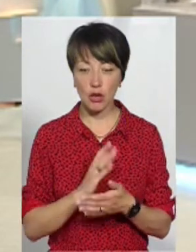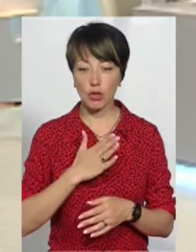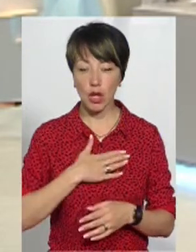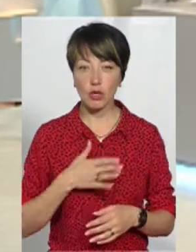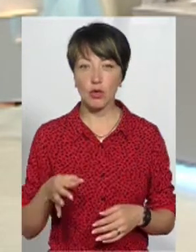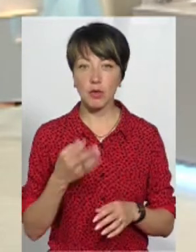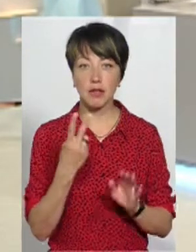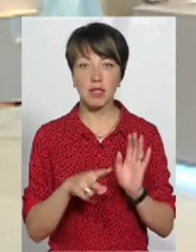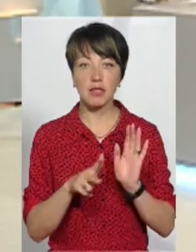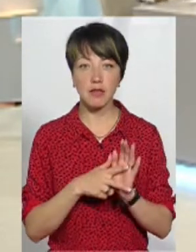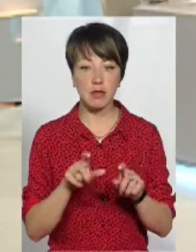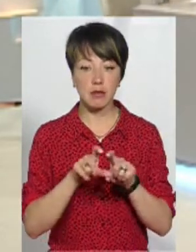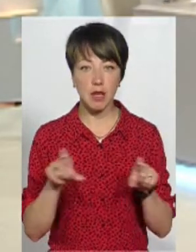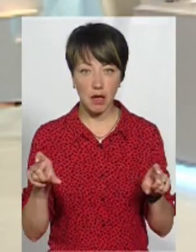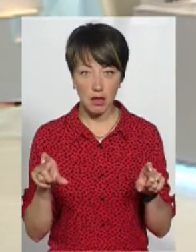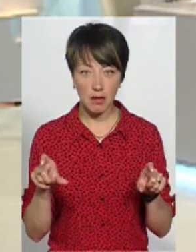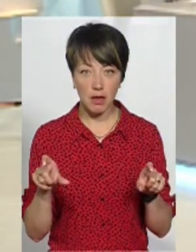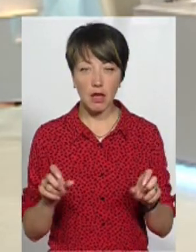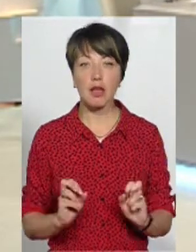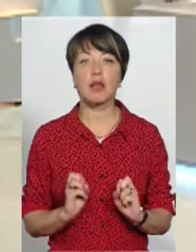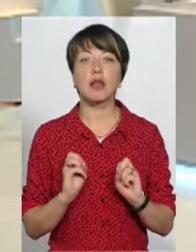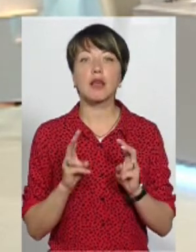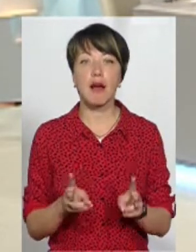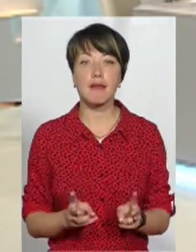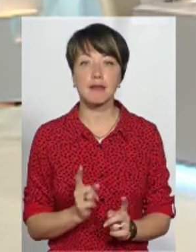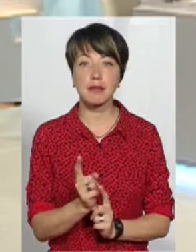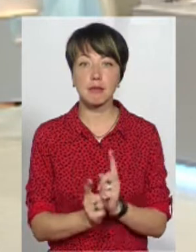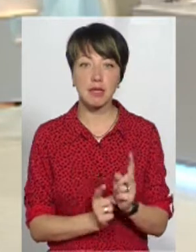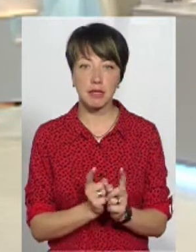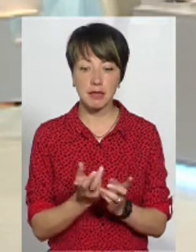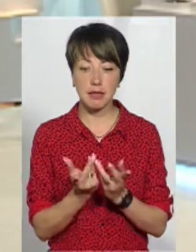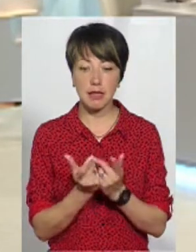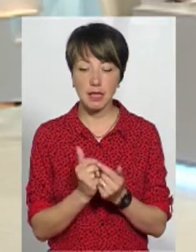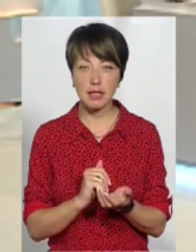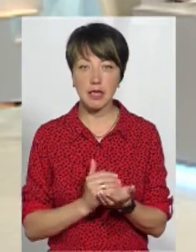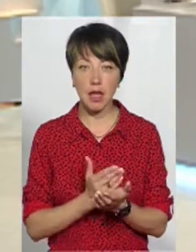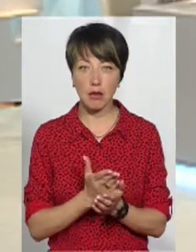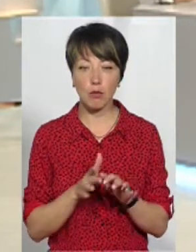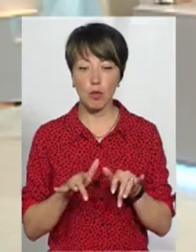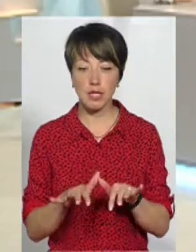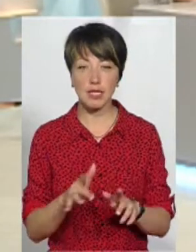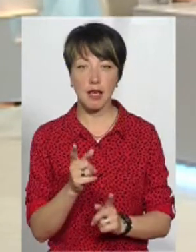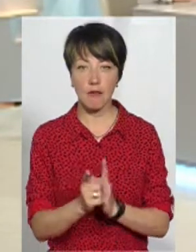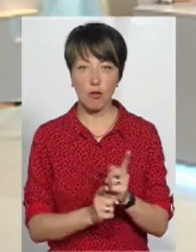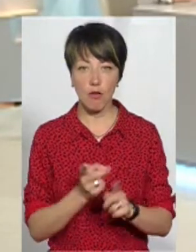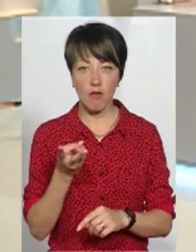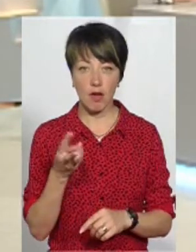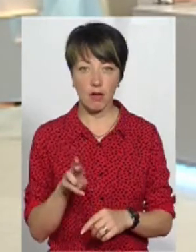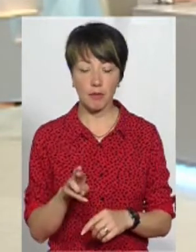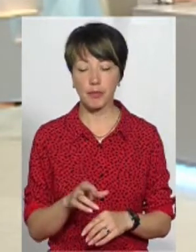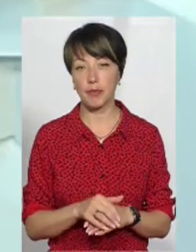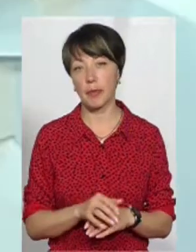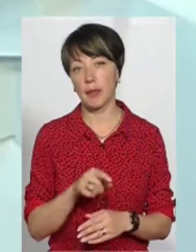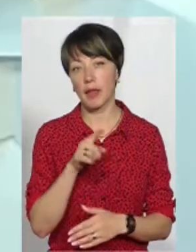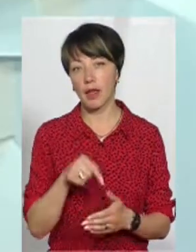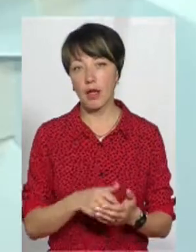нашій області 28 закладів. От як зміниться їх кількість і якість в процесі реформування? Хочу